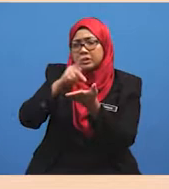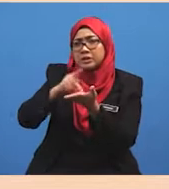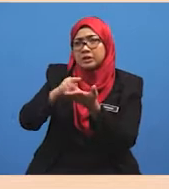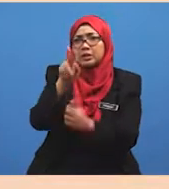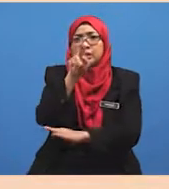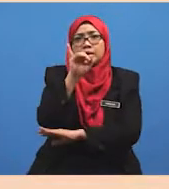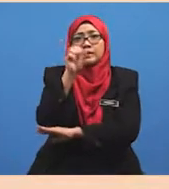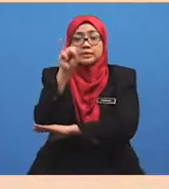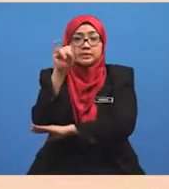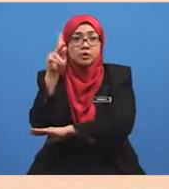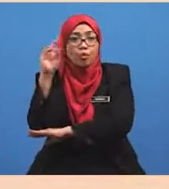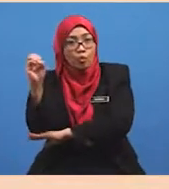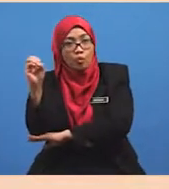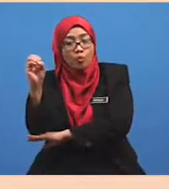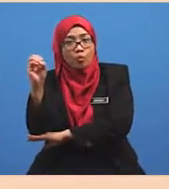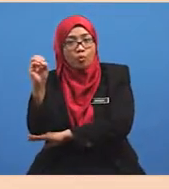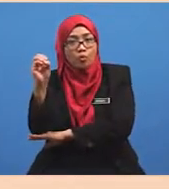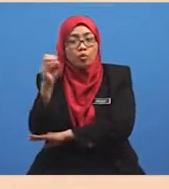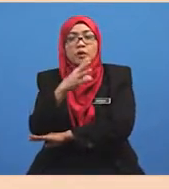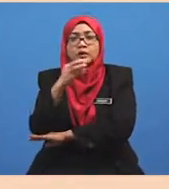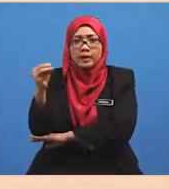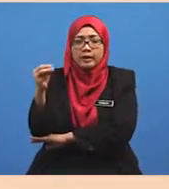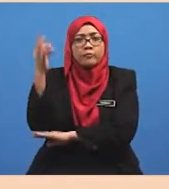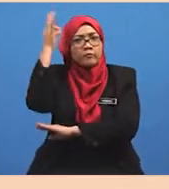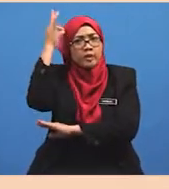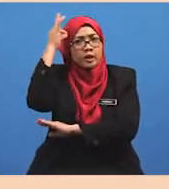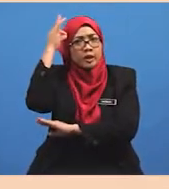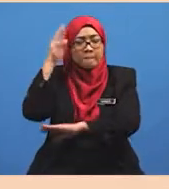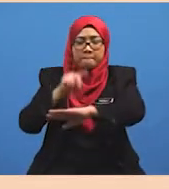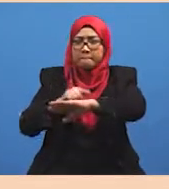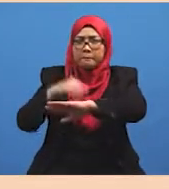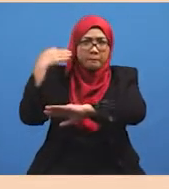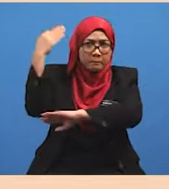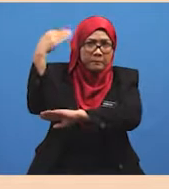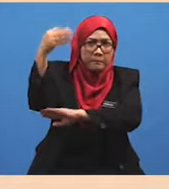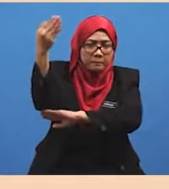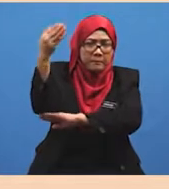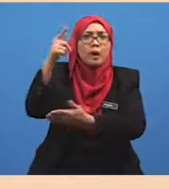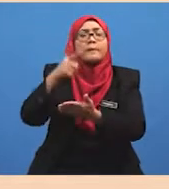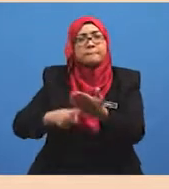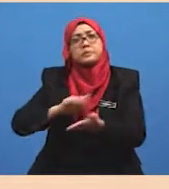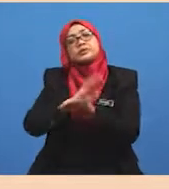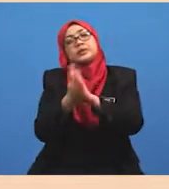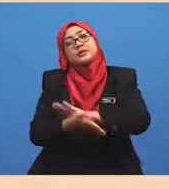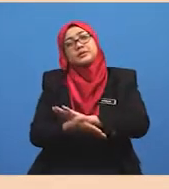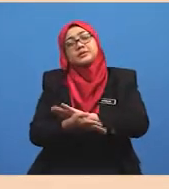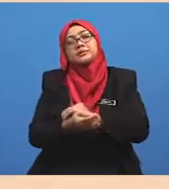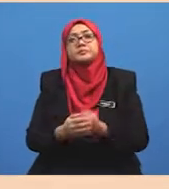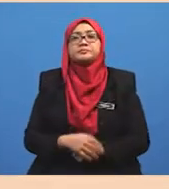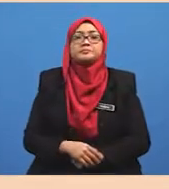pulangan pada masa depan Ya aku sangat kuat juga menghadapi